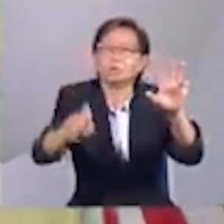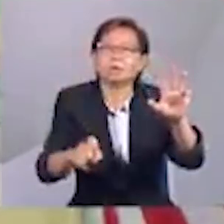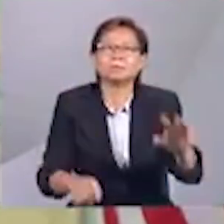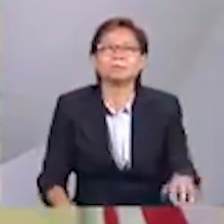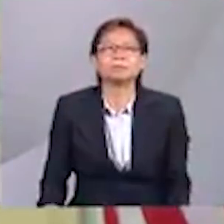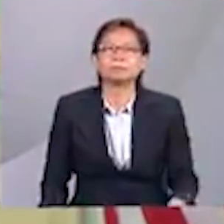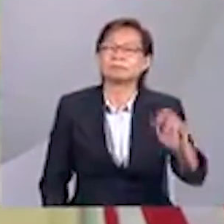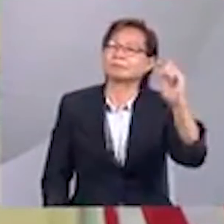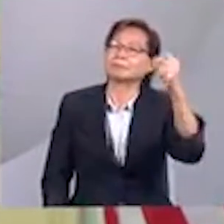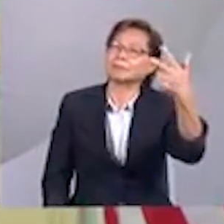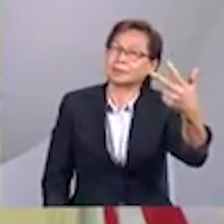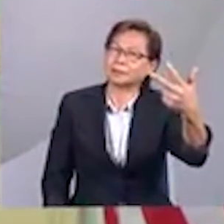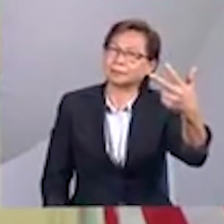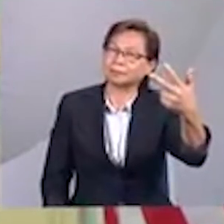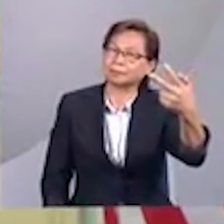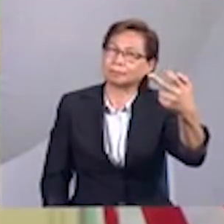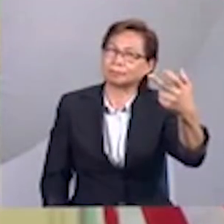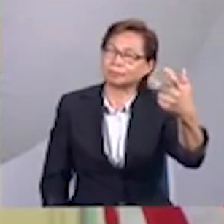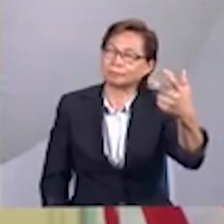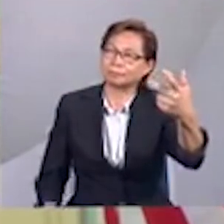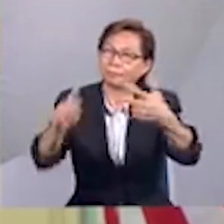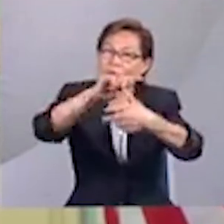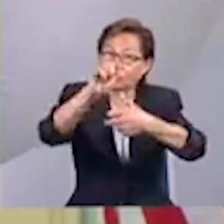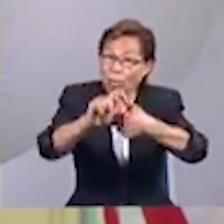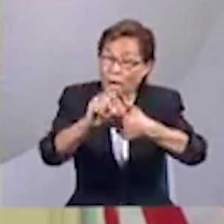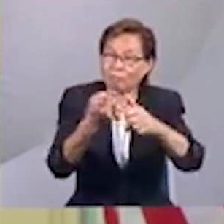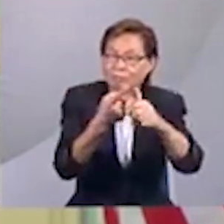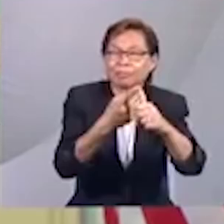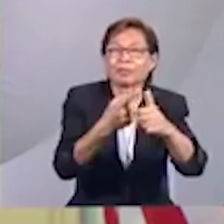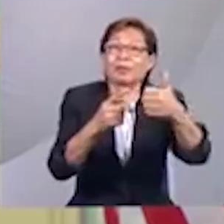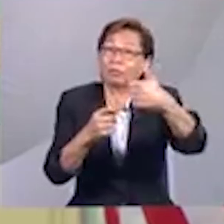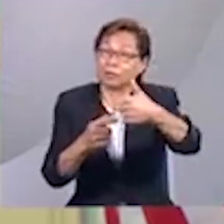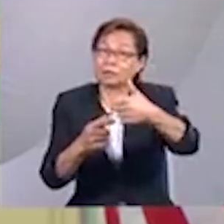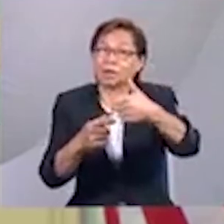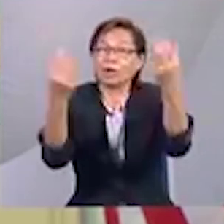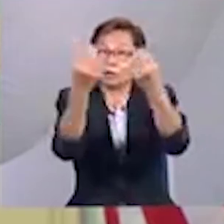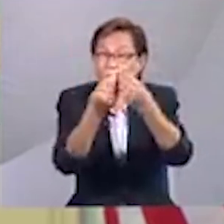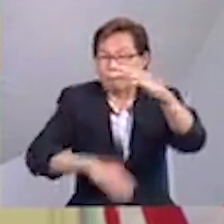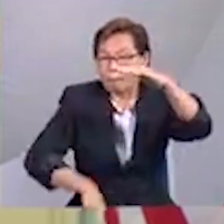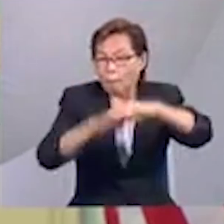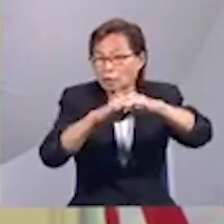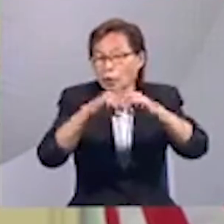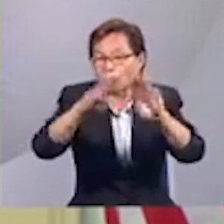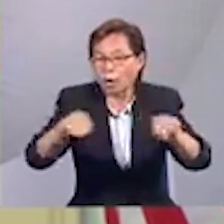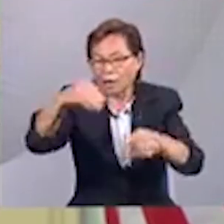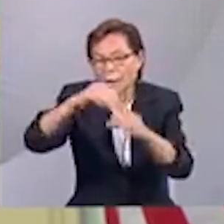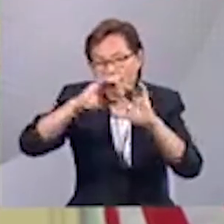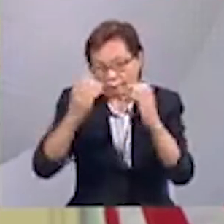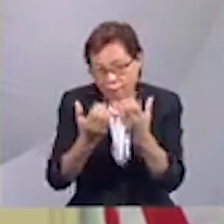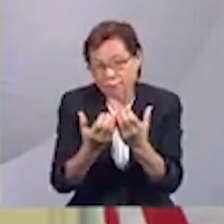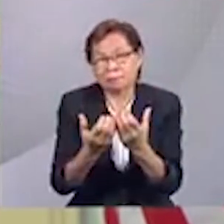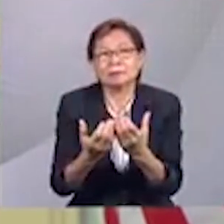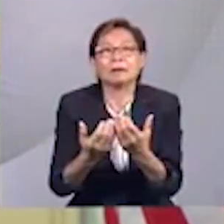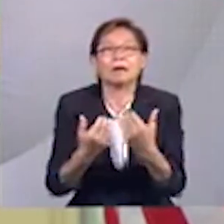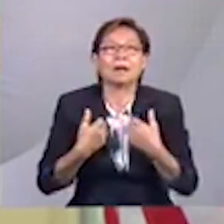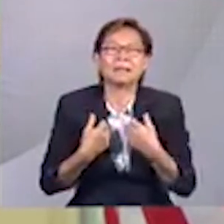Okey, ada tiga perkara di situ. Pertama sekali, jumlah maksimum murid-murid dalam kelas. Ini